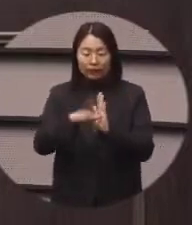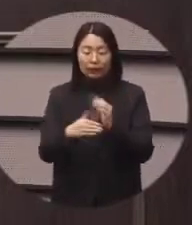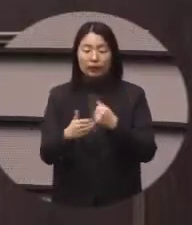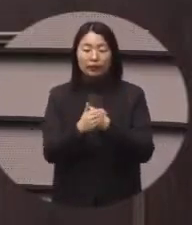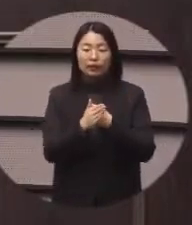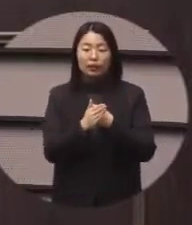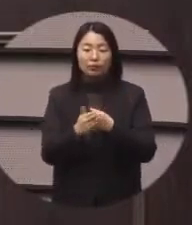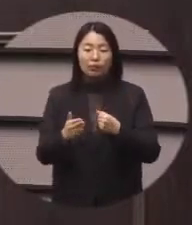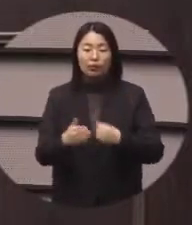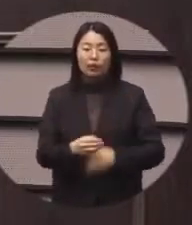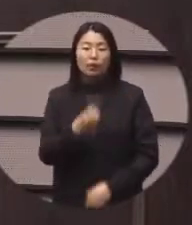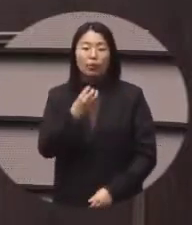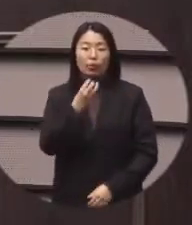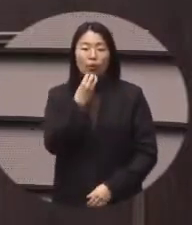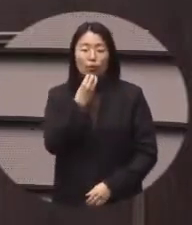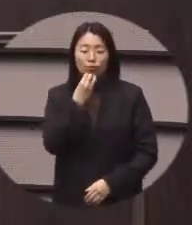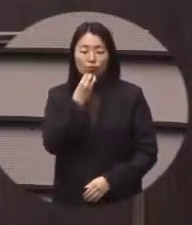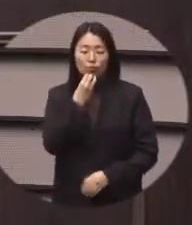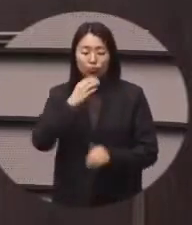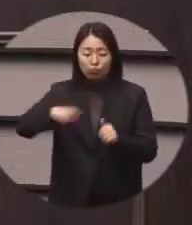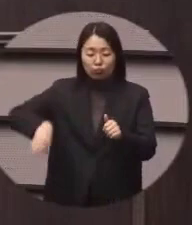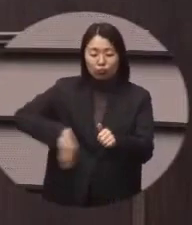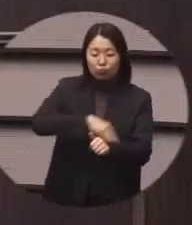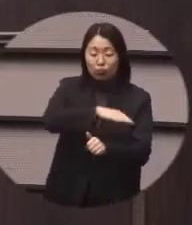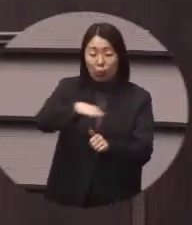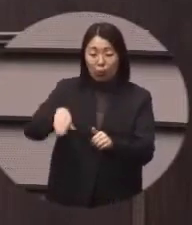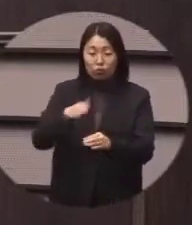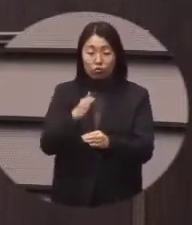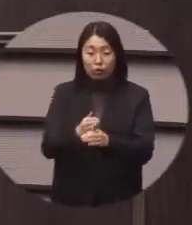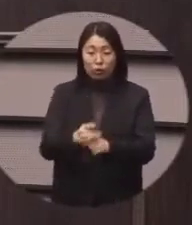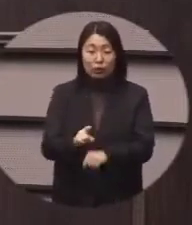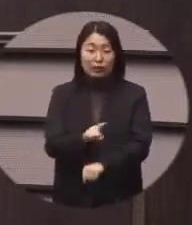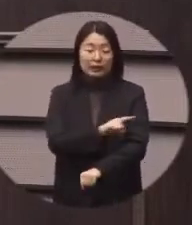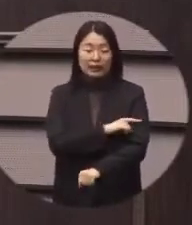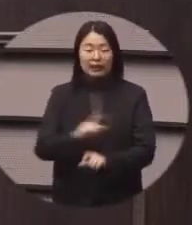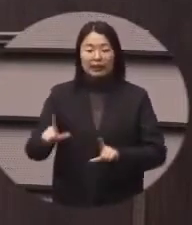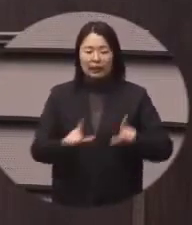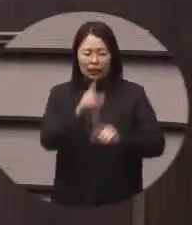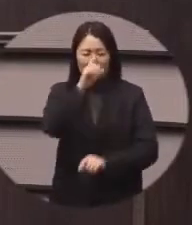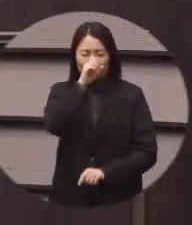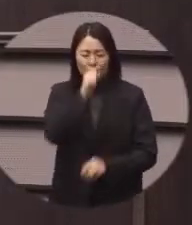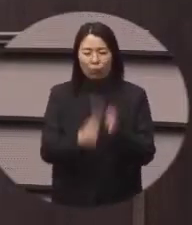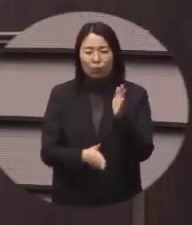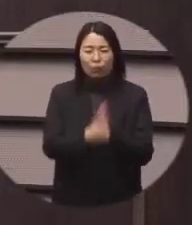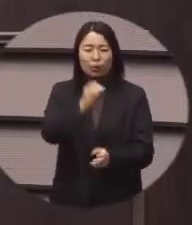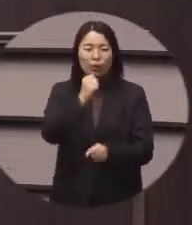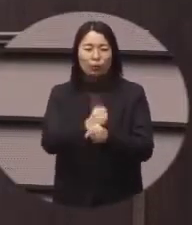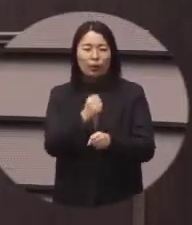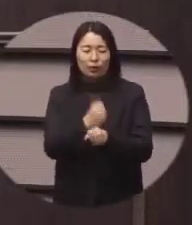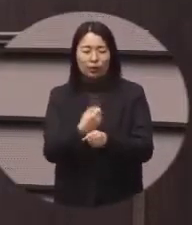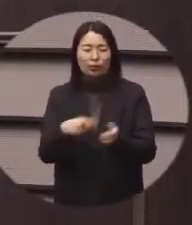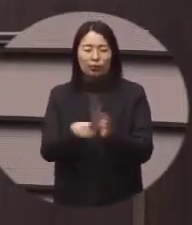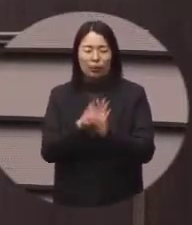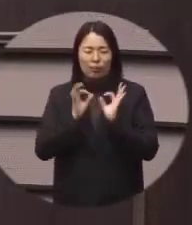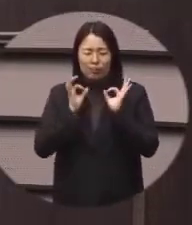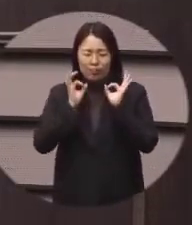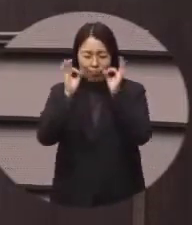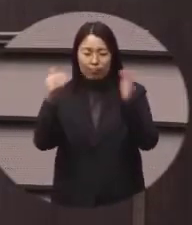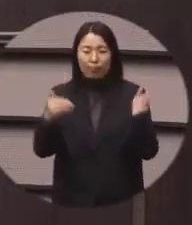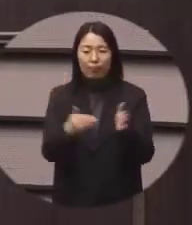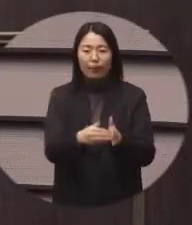속에 수도권에서 가장 살기 좋은 도시로 나가기 위한 기반을 만들고 구체화하는 일에 매진하며 숨가쁘게